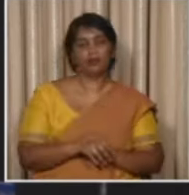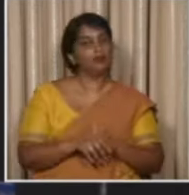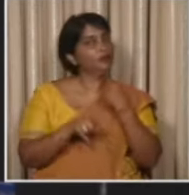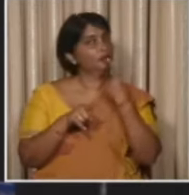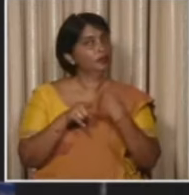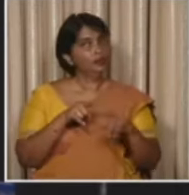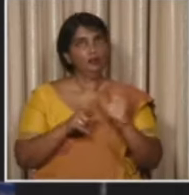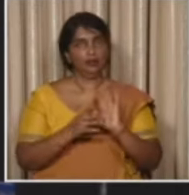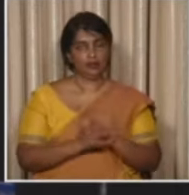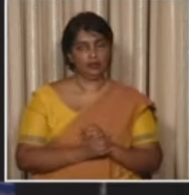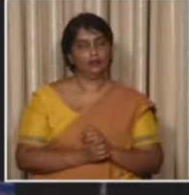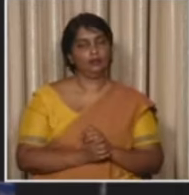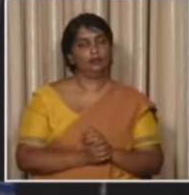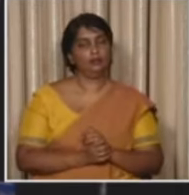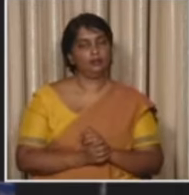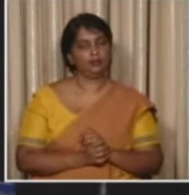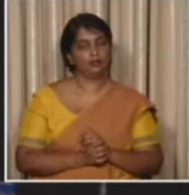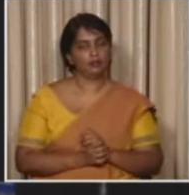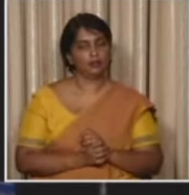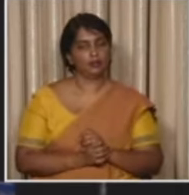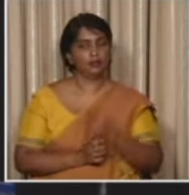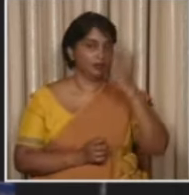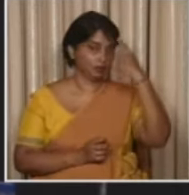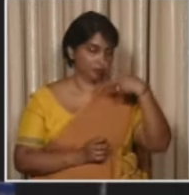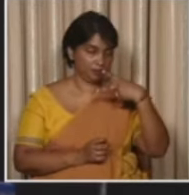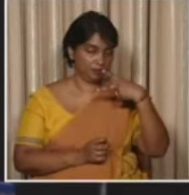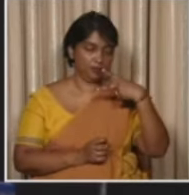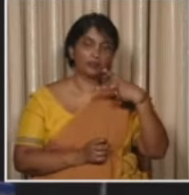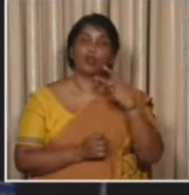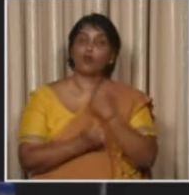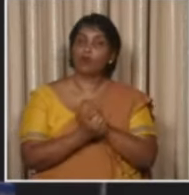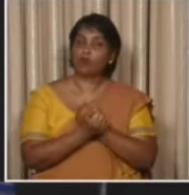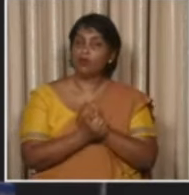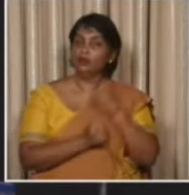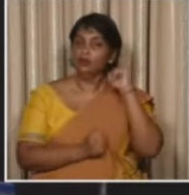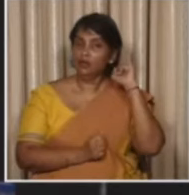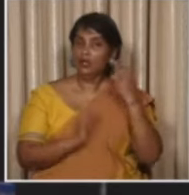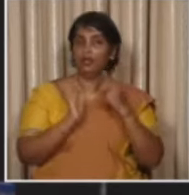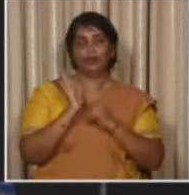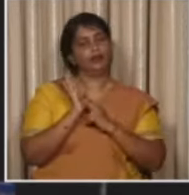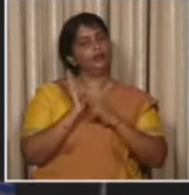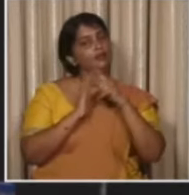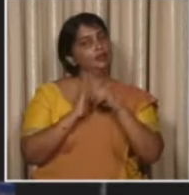නෙමෙයි නියෝජ්‍ය පොලිස්පති